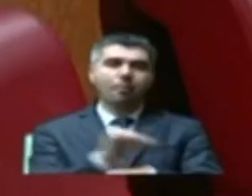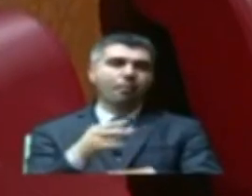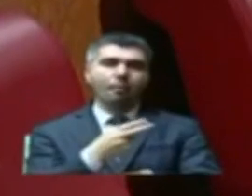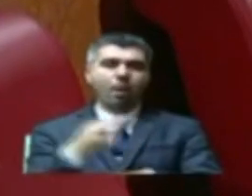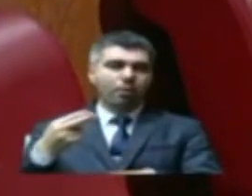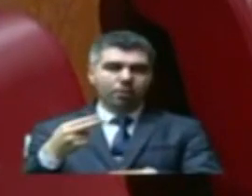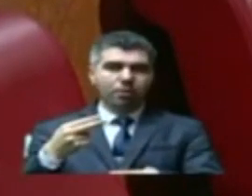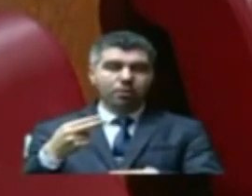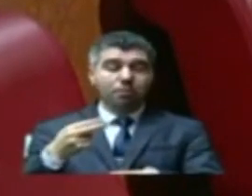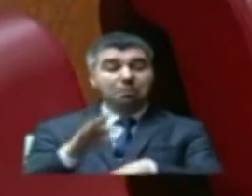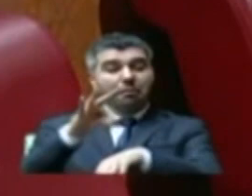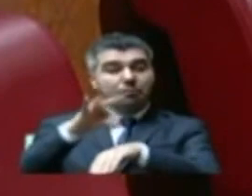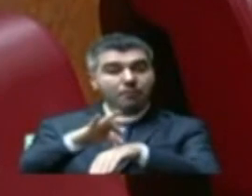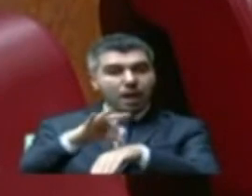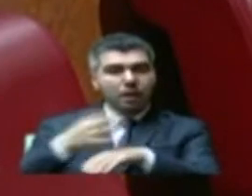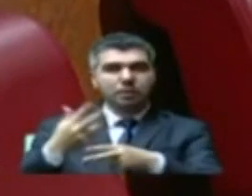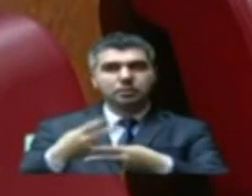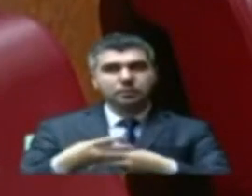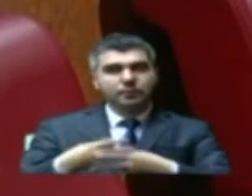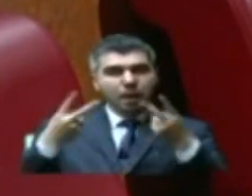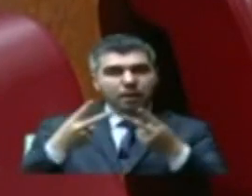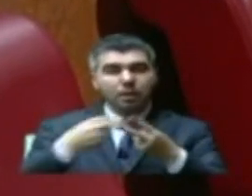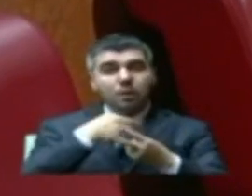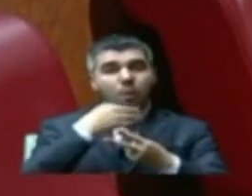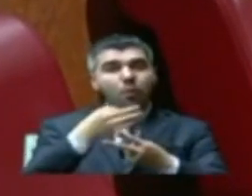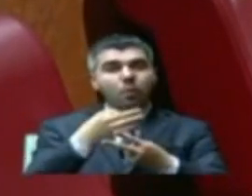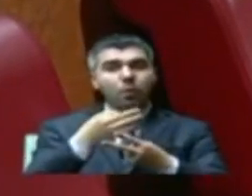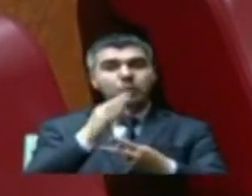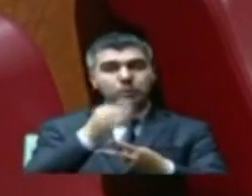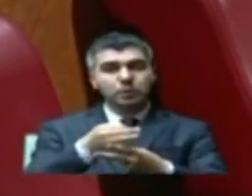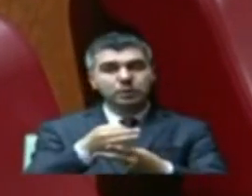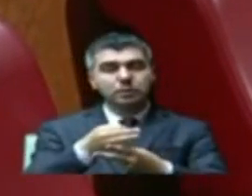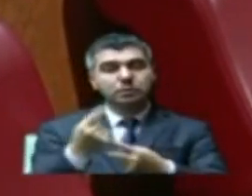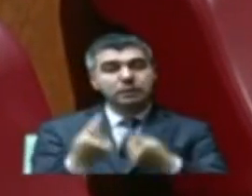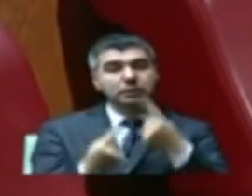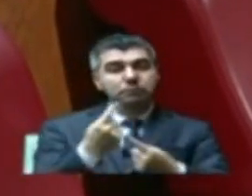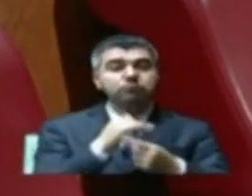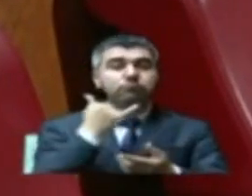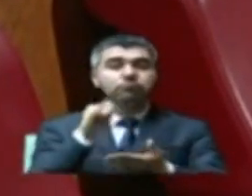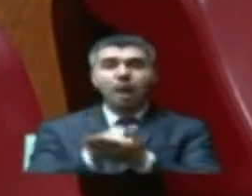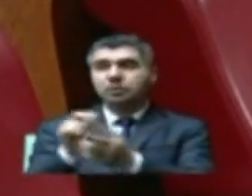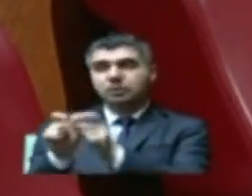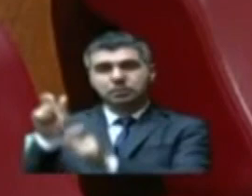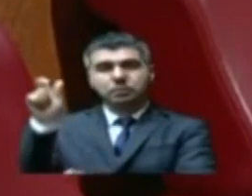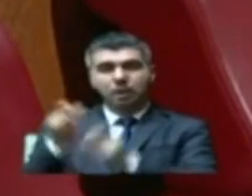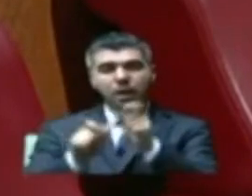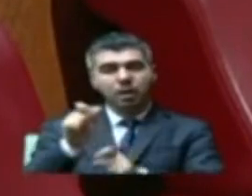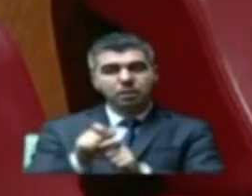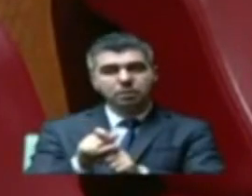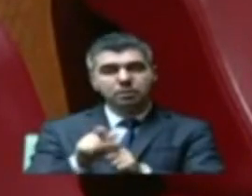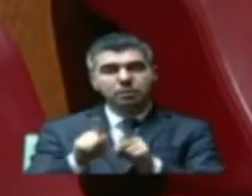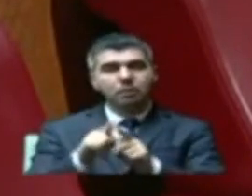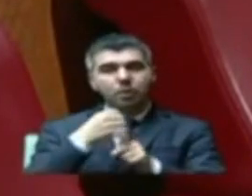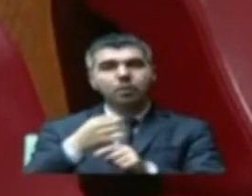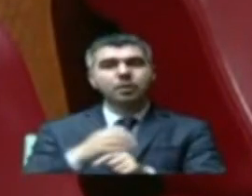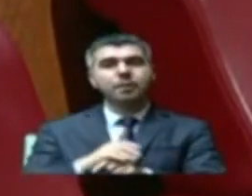الاثر الصحي، ممكن انا اقول واتحمل المسؤوليه، ممكن ان يتسبب في موت احد، بالتالي في موت لا سواء في برا او